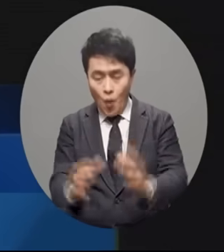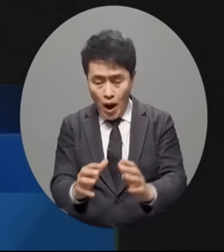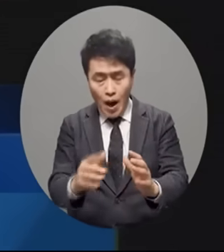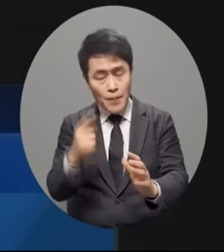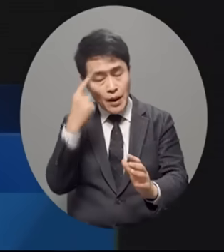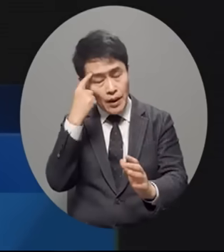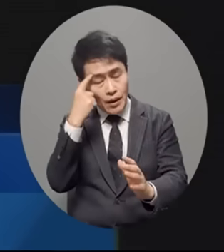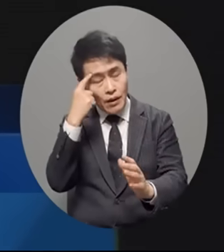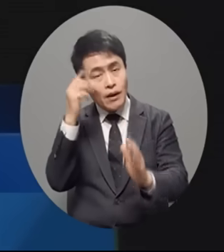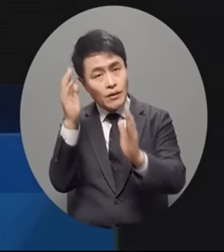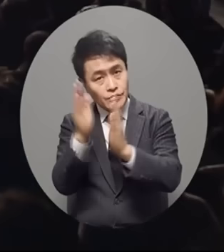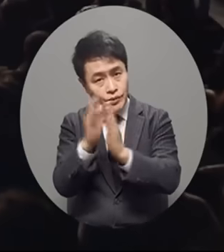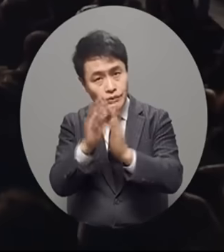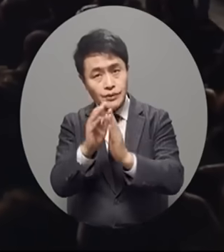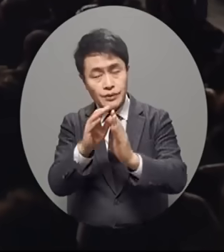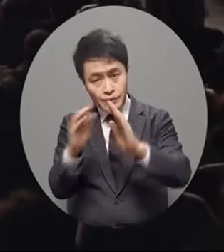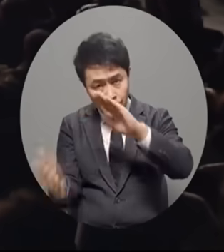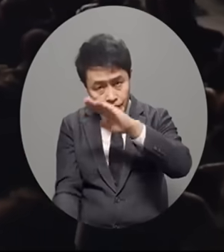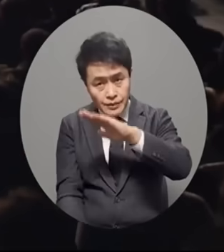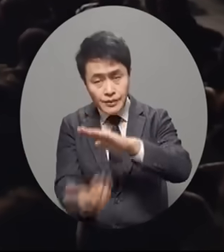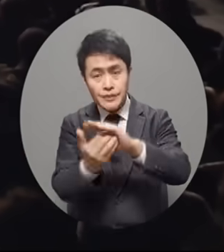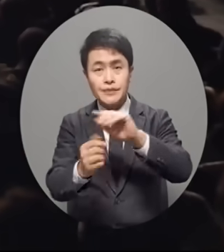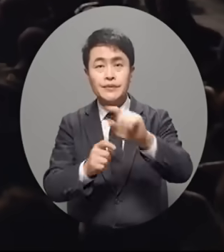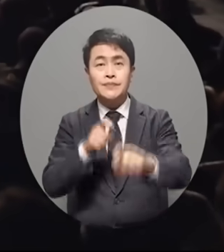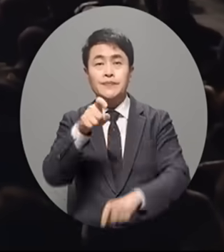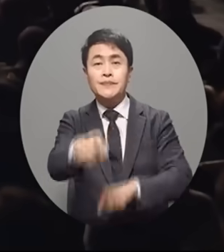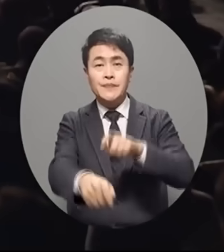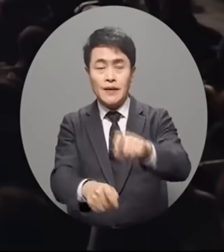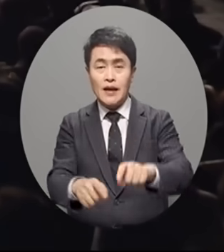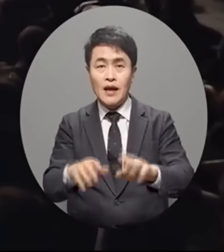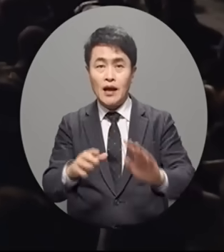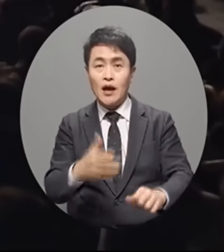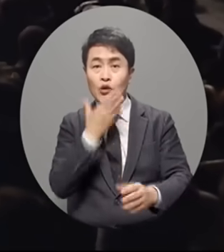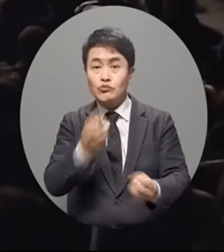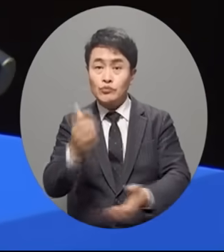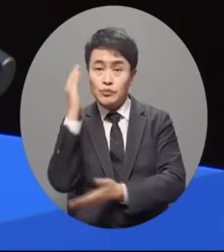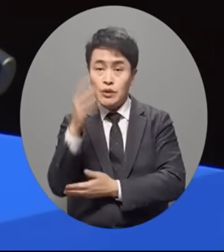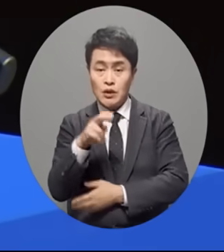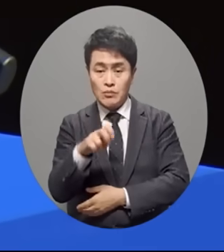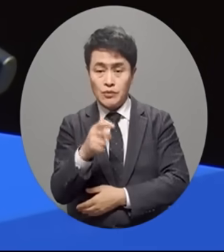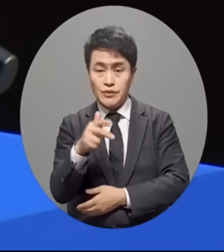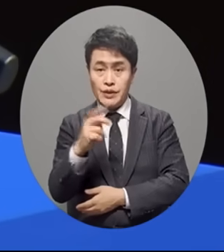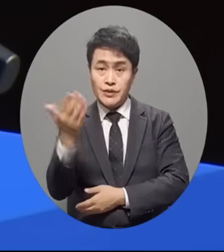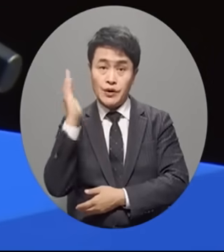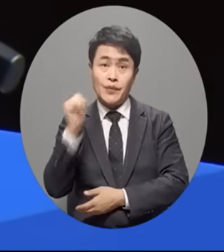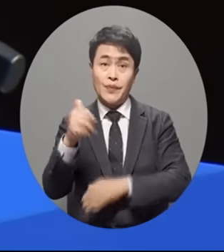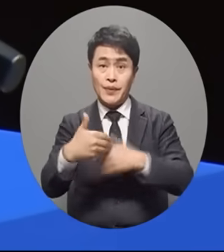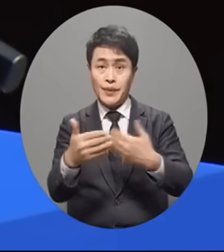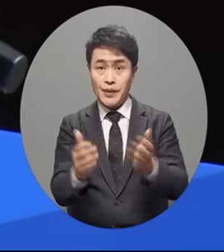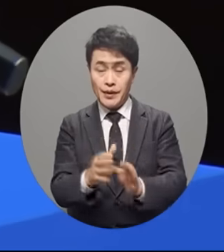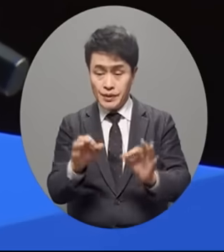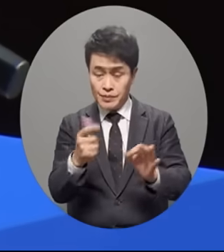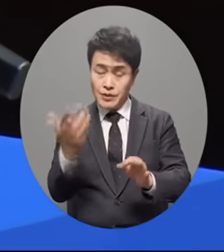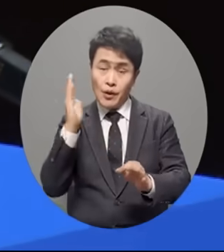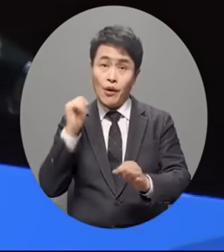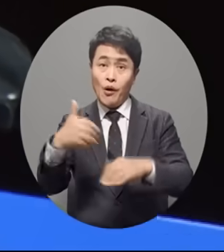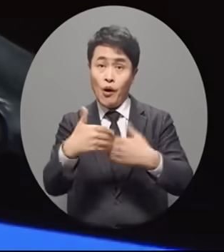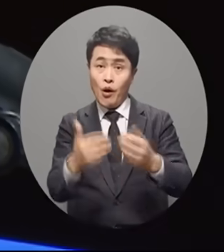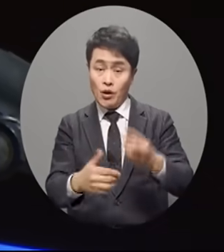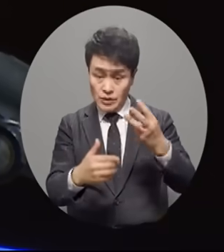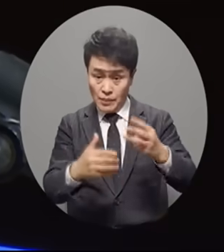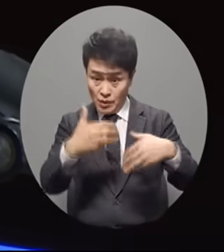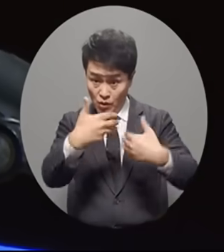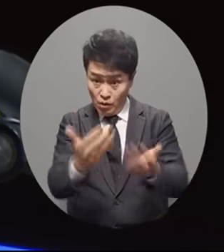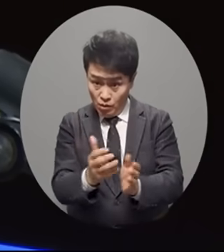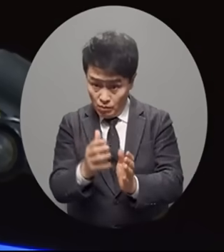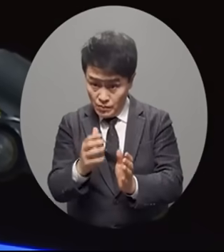정신을 실천하셨습니다. 축사에 나선 문재인 전 대통령은 김 전 대통령의 3대 업적이 3대 위기가 됐다고